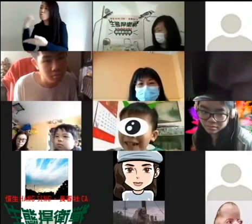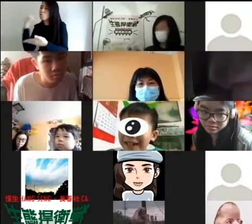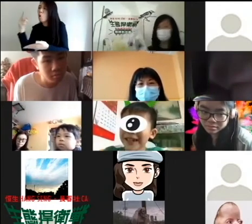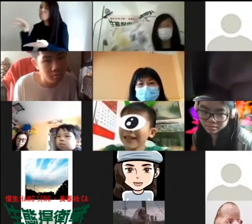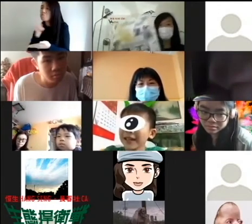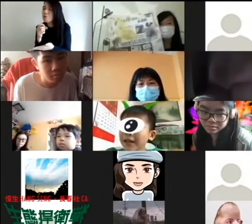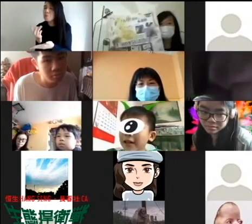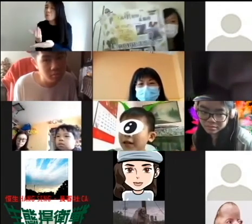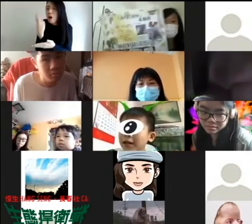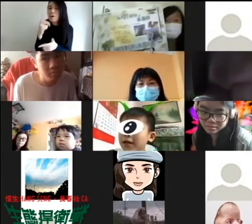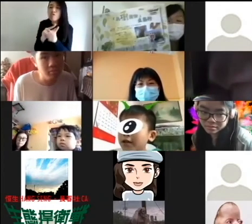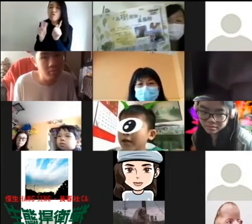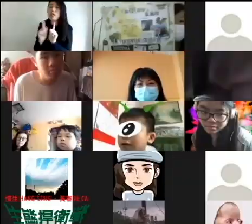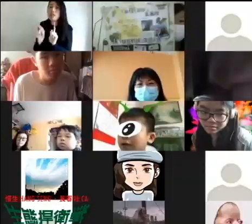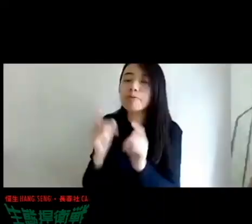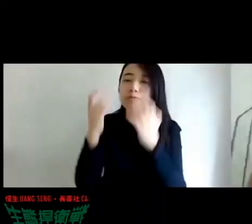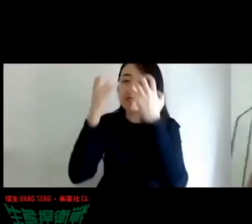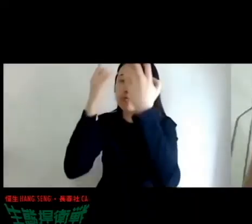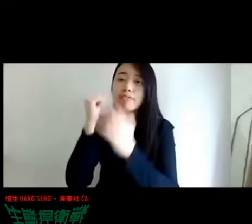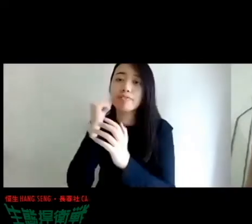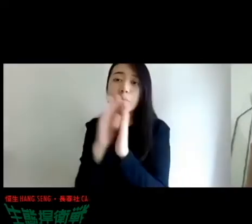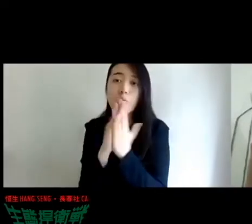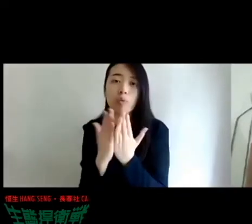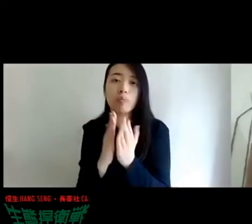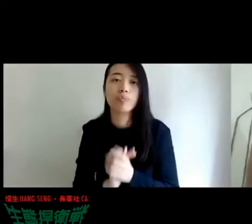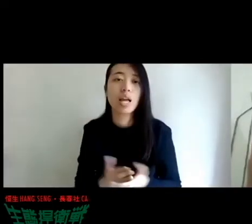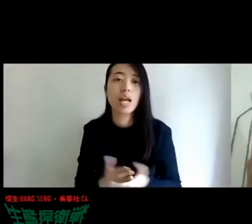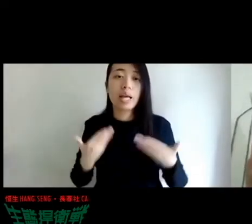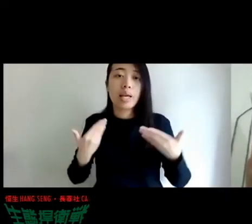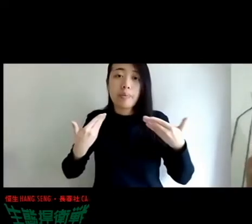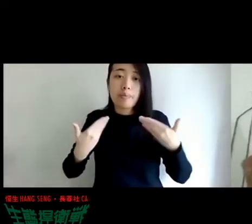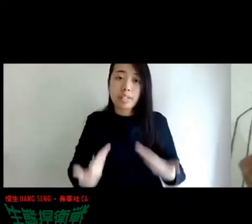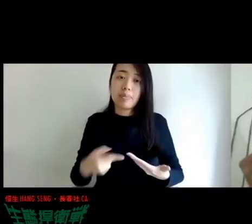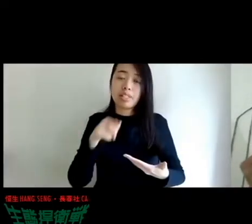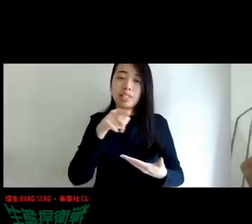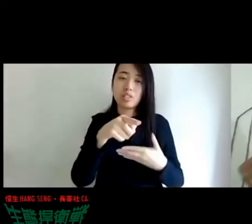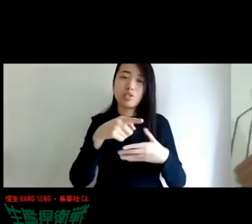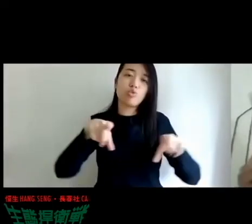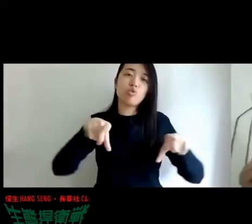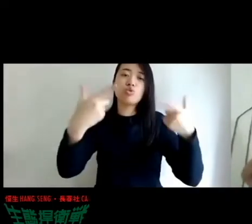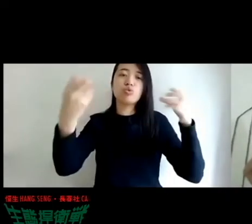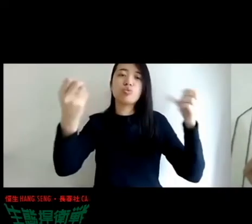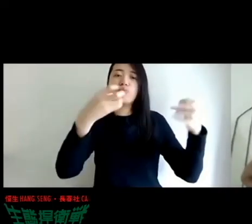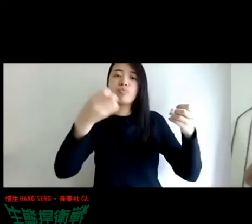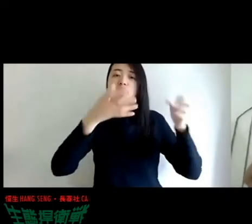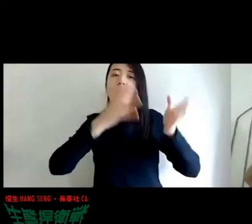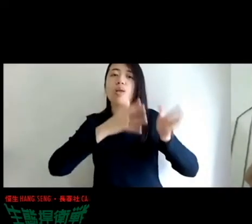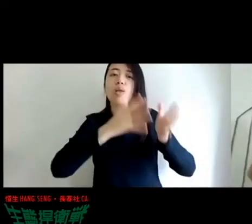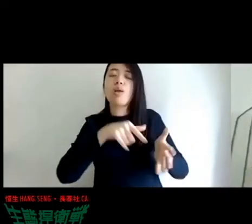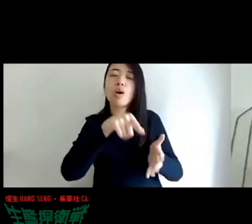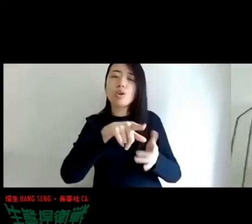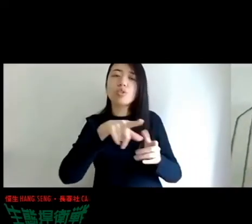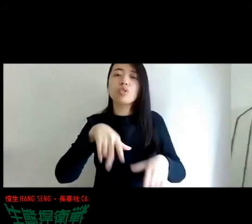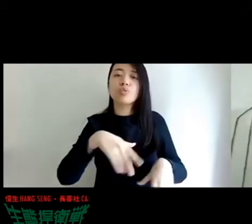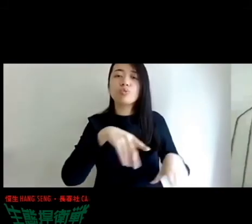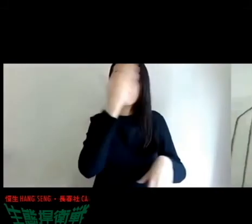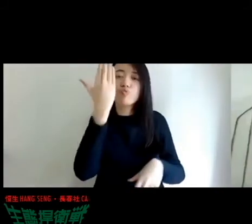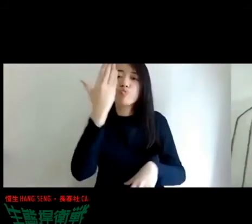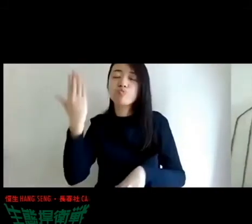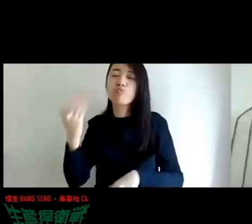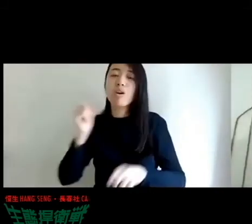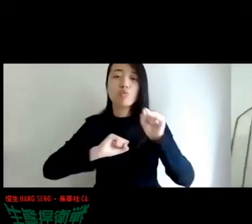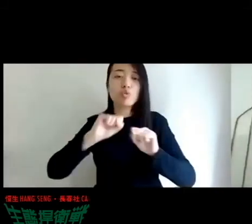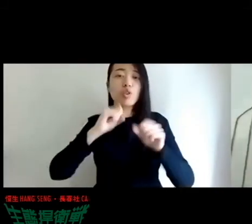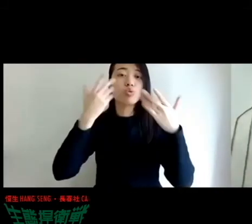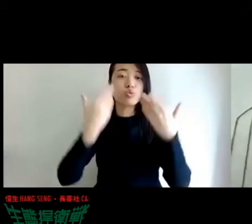咁另外咧，好咁啊，我哋就完成咗呢個與樹對話生態行嘅呢一個 tour 啦。咁我哋咧